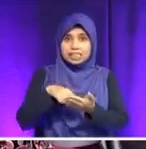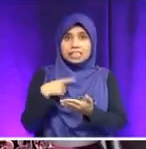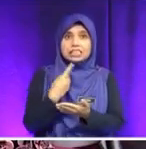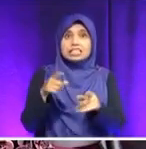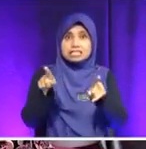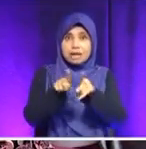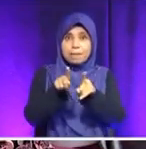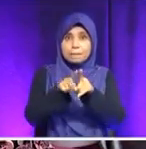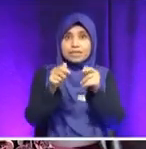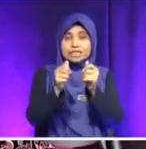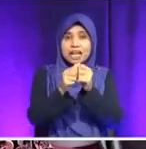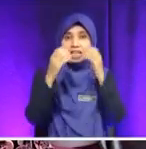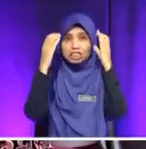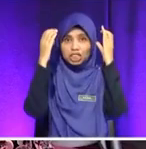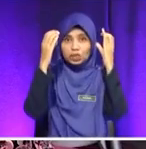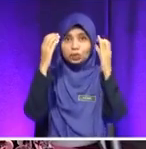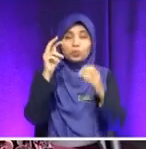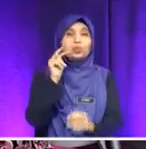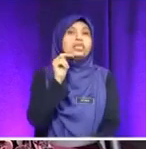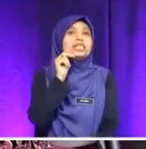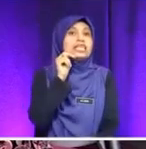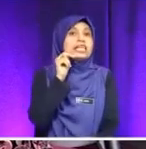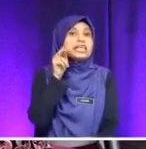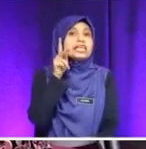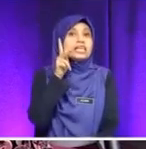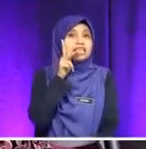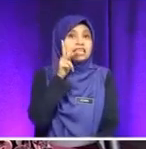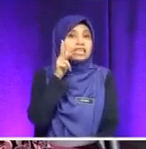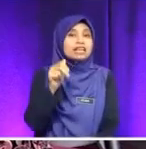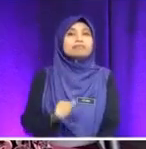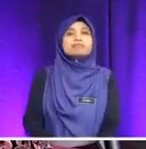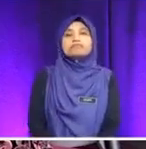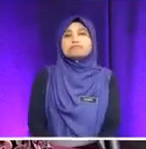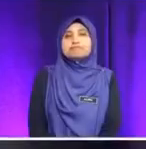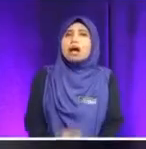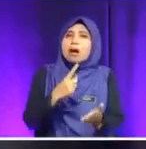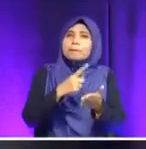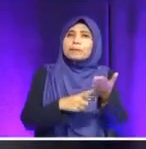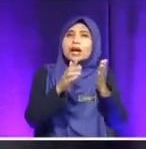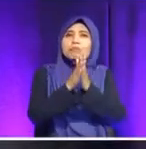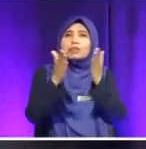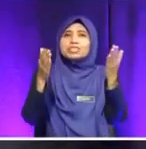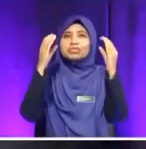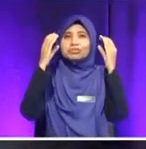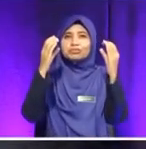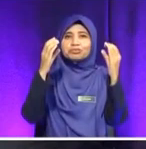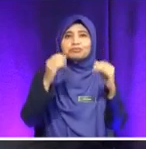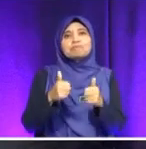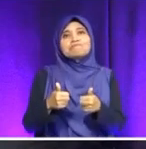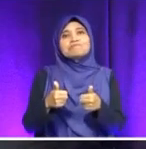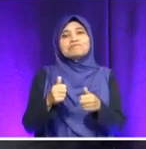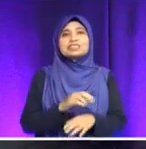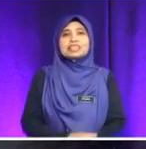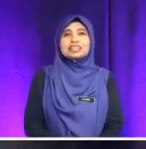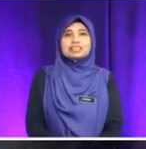iaitu Cikgu Nick Nur Helena Nick Rosli. Apa khabar cikgu? Alhamdulillah, baik.